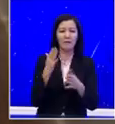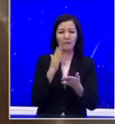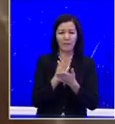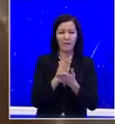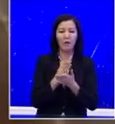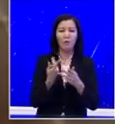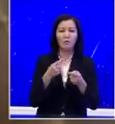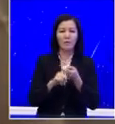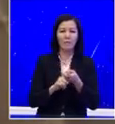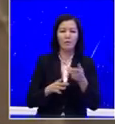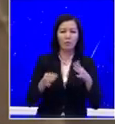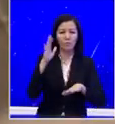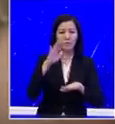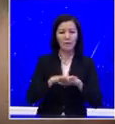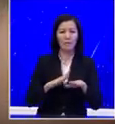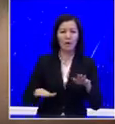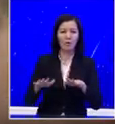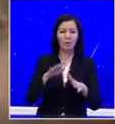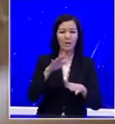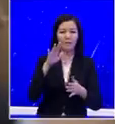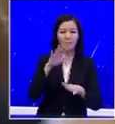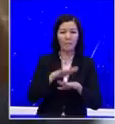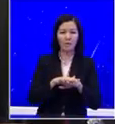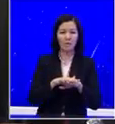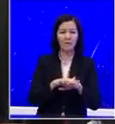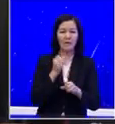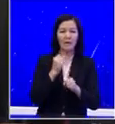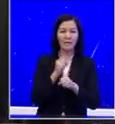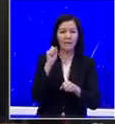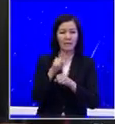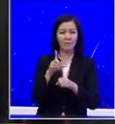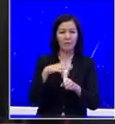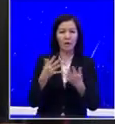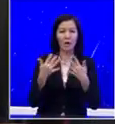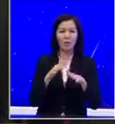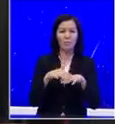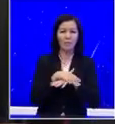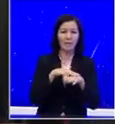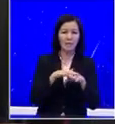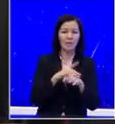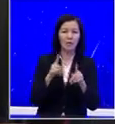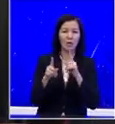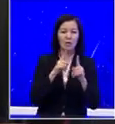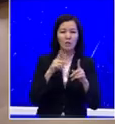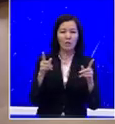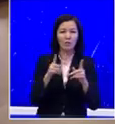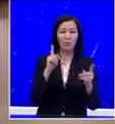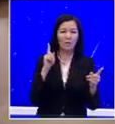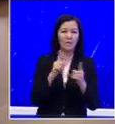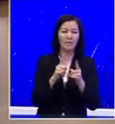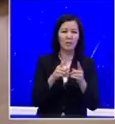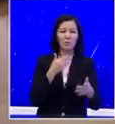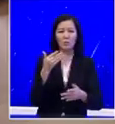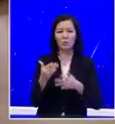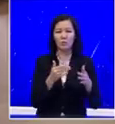орын алып отыр. Осыған байланысты облыс әкімі аудан басшыларына қатаң тапсырма берді. Ауыл енді мекендерді жиын той басқосу артық